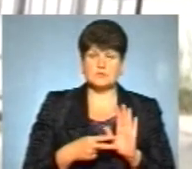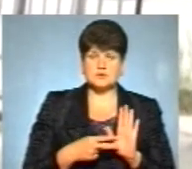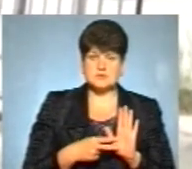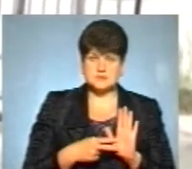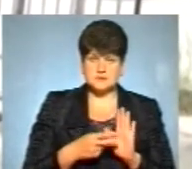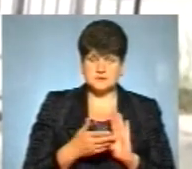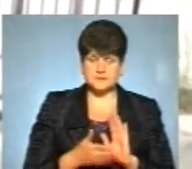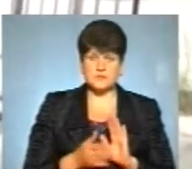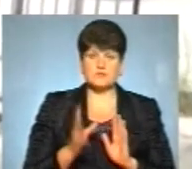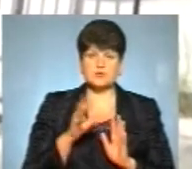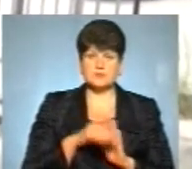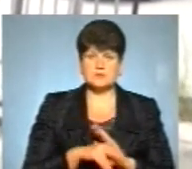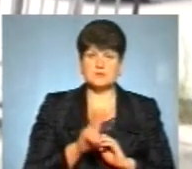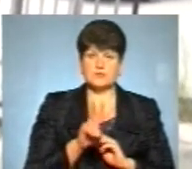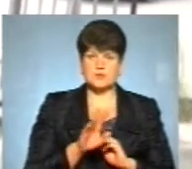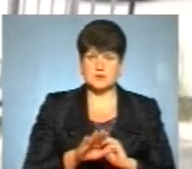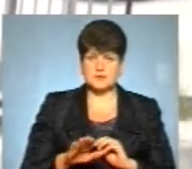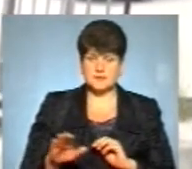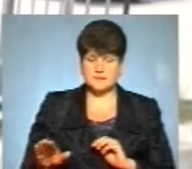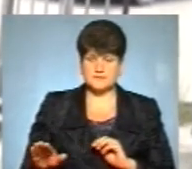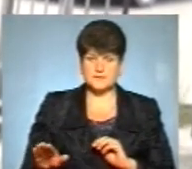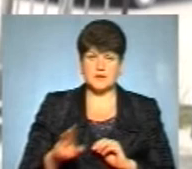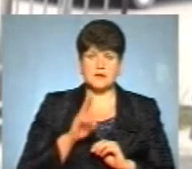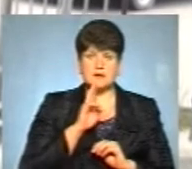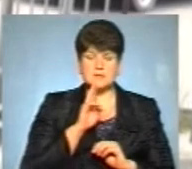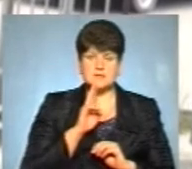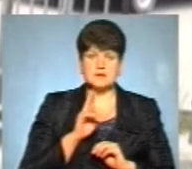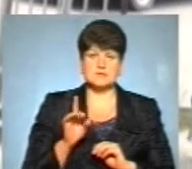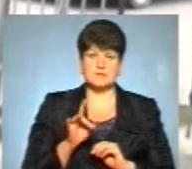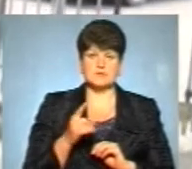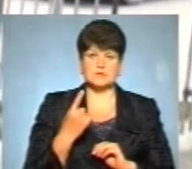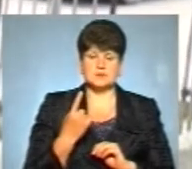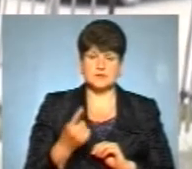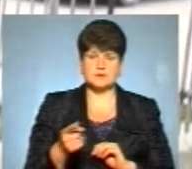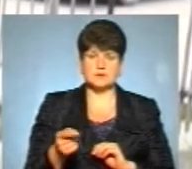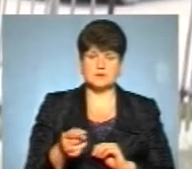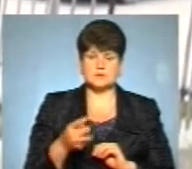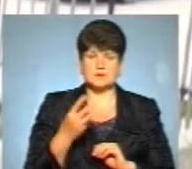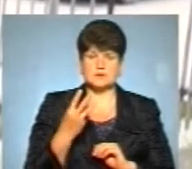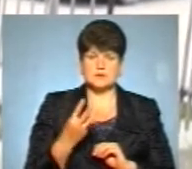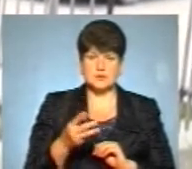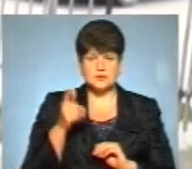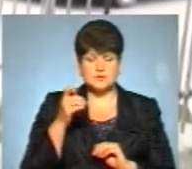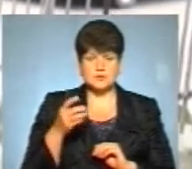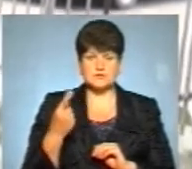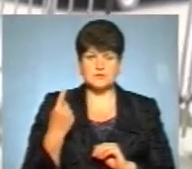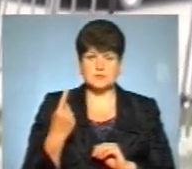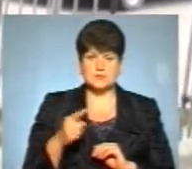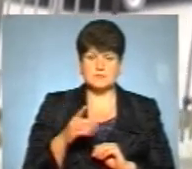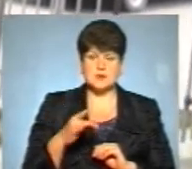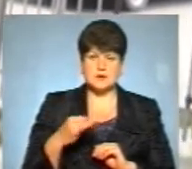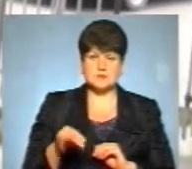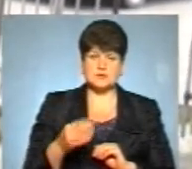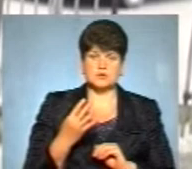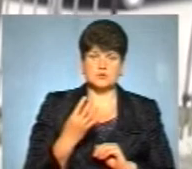них, в тому числі 2 дітей. Кременецький – 1, Тернопільський – 3, Чортківський – 1, Збаразький – 4, в